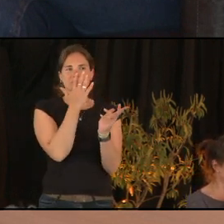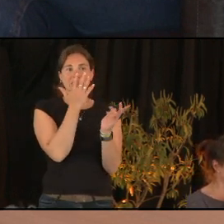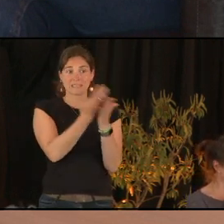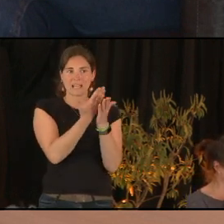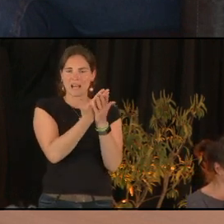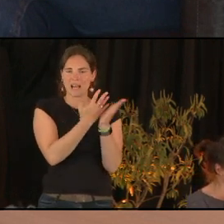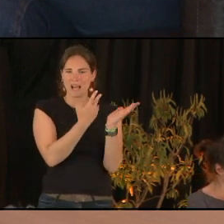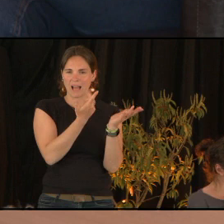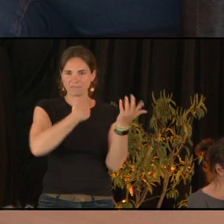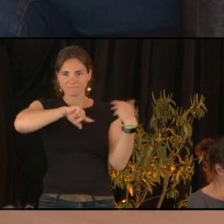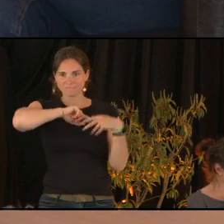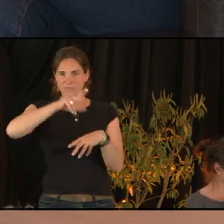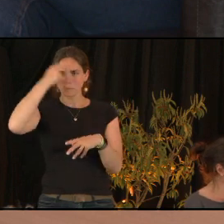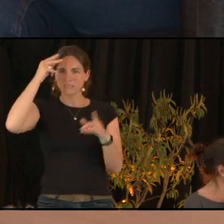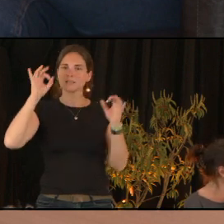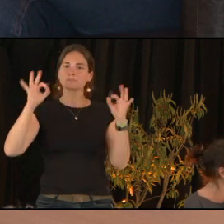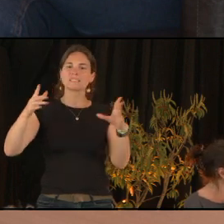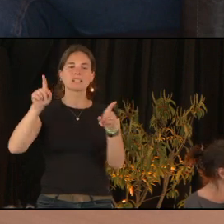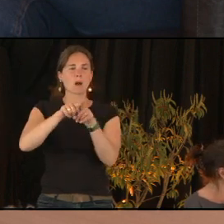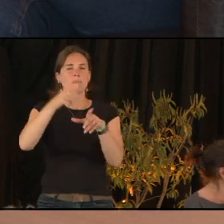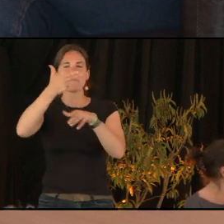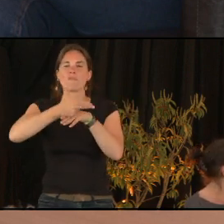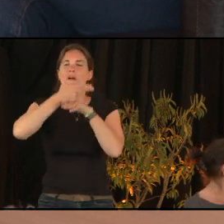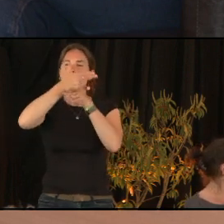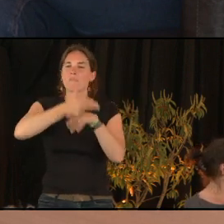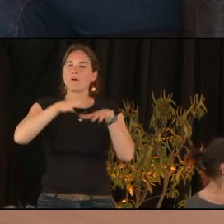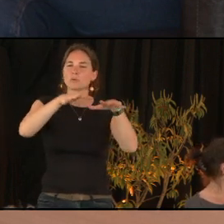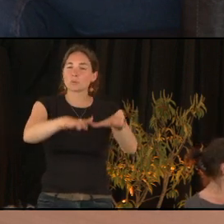cette impression que tout est un peu filmé au ralenti, en fait.